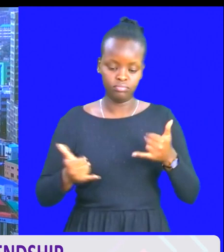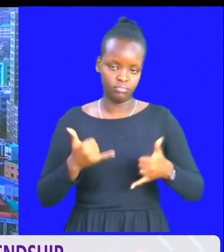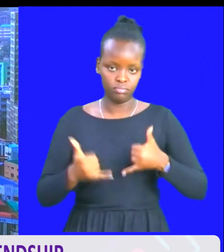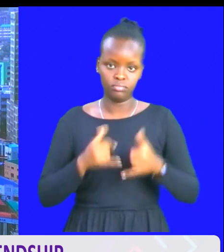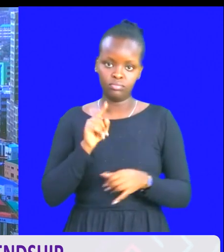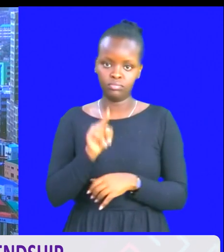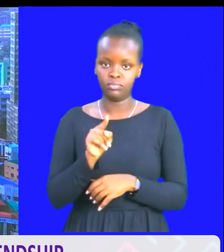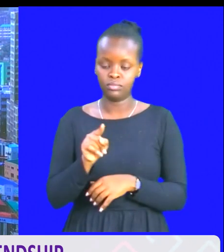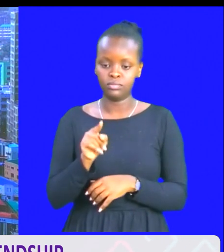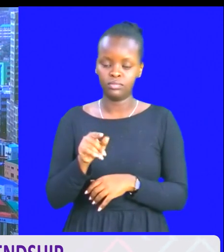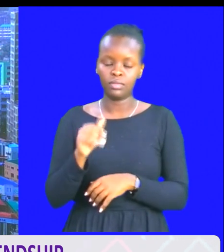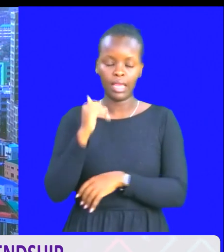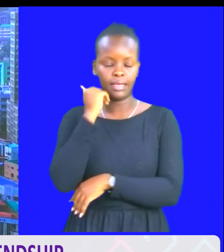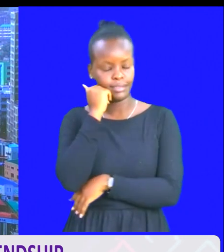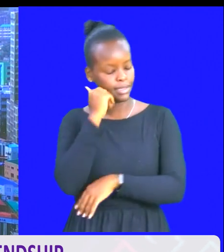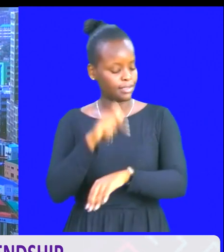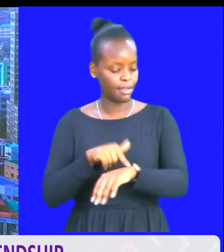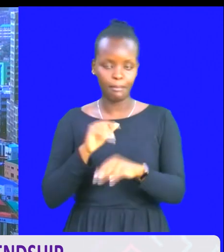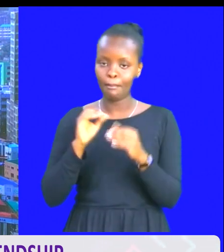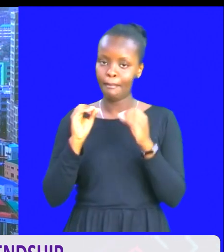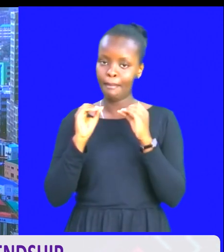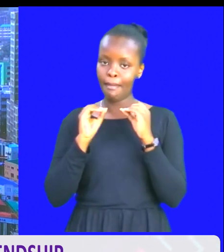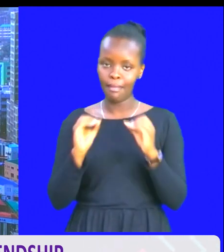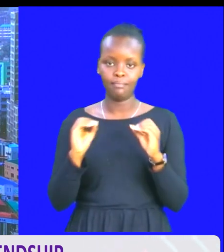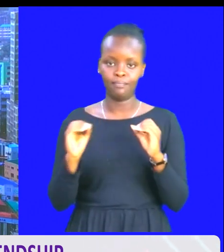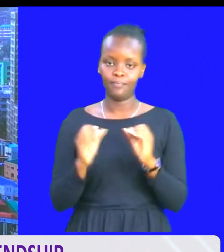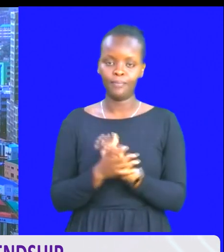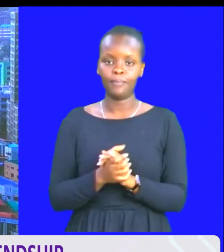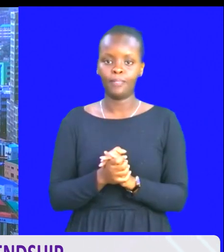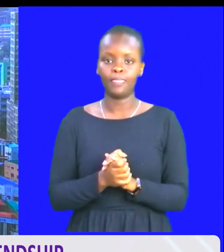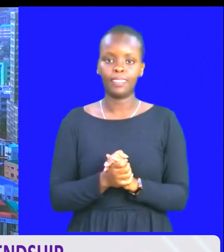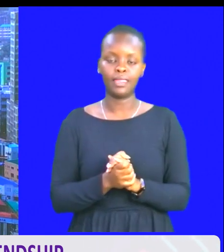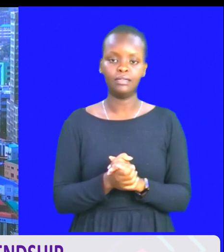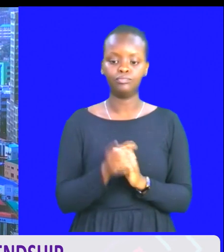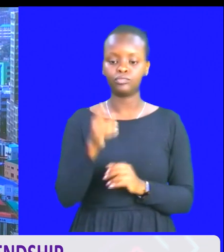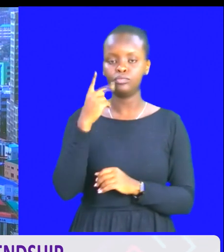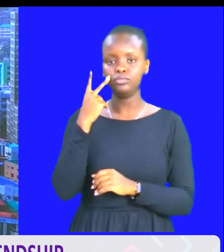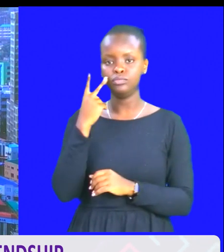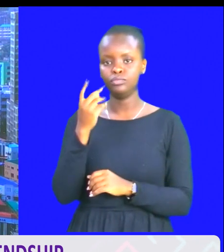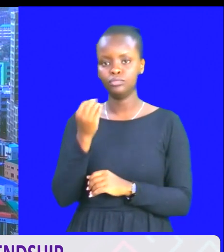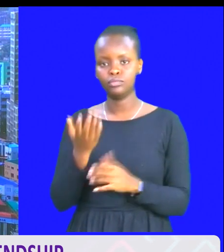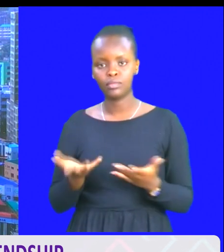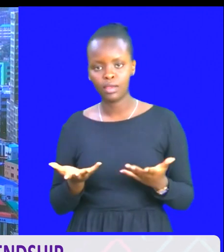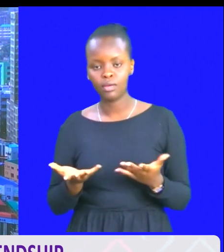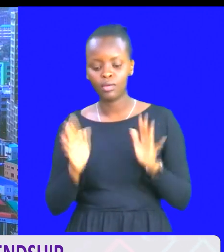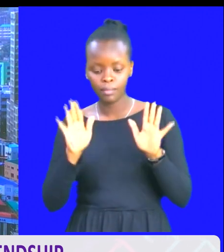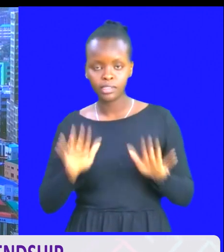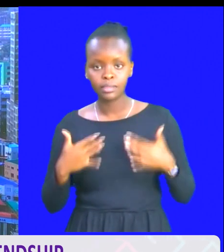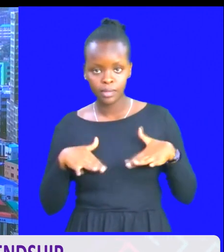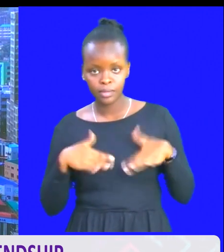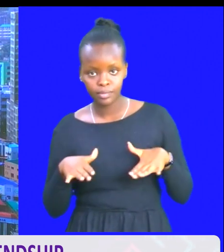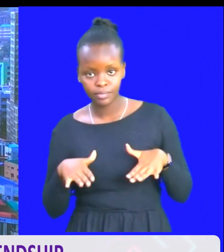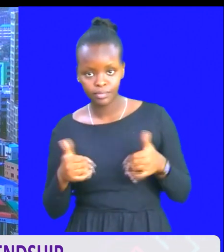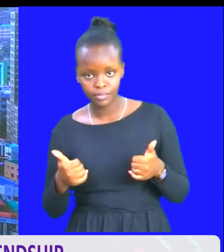ya kusalaka, ya kulabisha. Hakuna time ya kunini ya. Sindiyo. Kuwaste time. Unaonaje, wana watu ni muhimu ama si muhimu jo brethren. Ya, muhimu